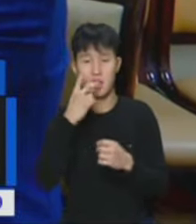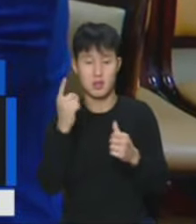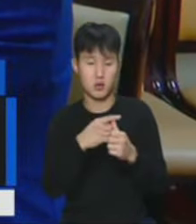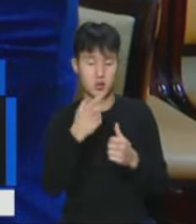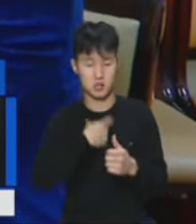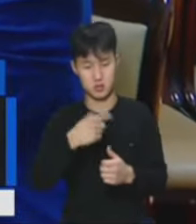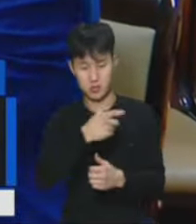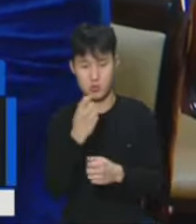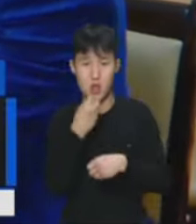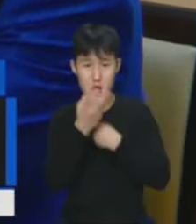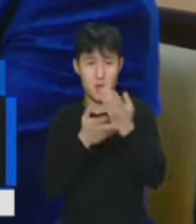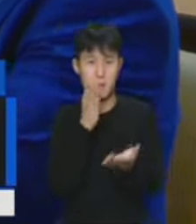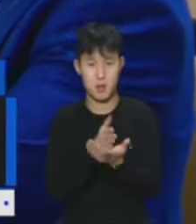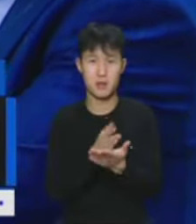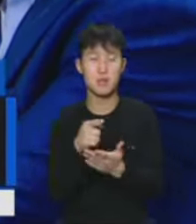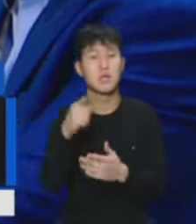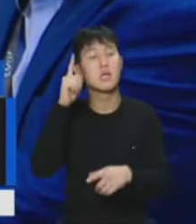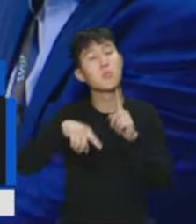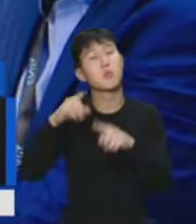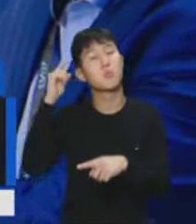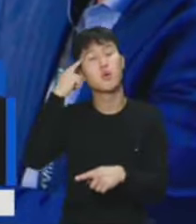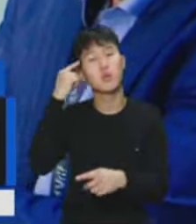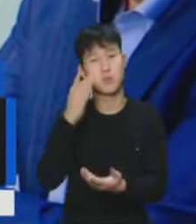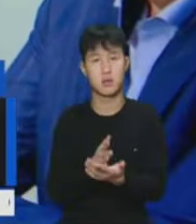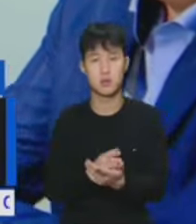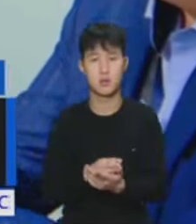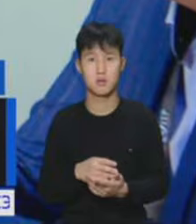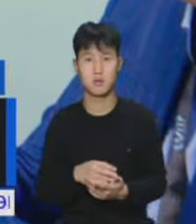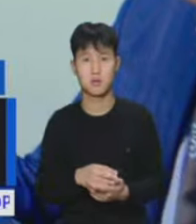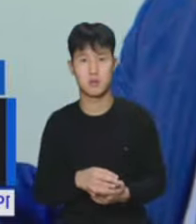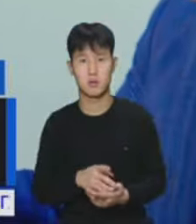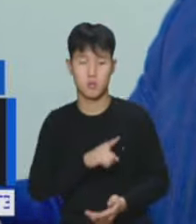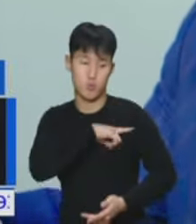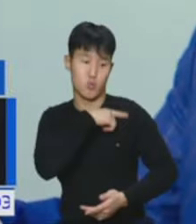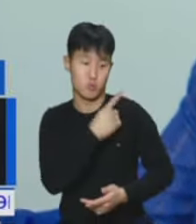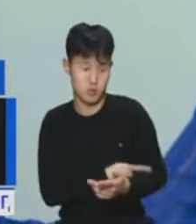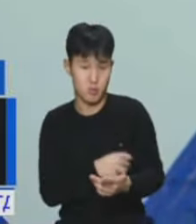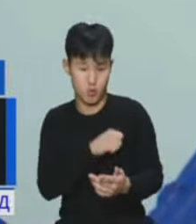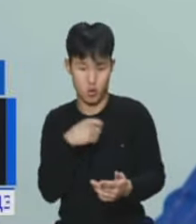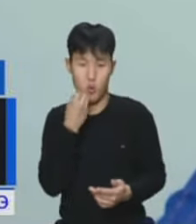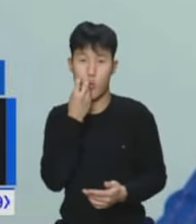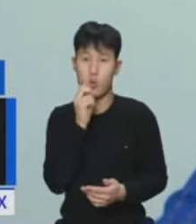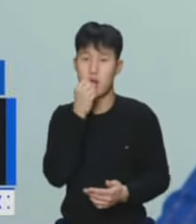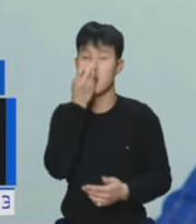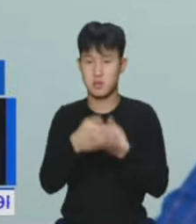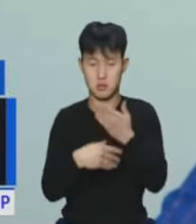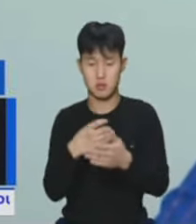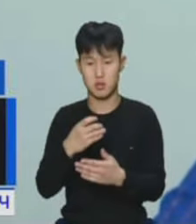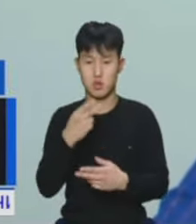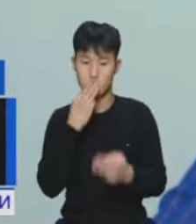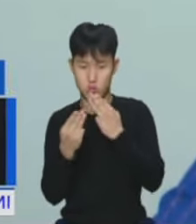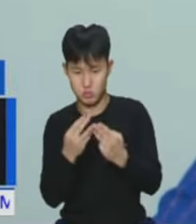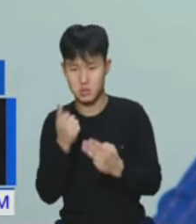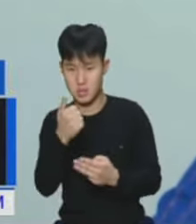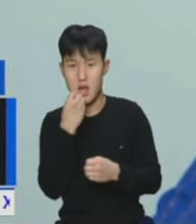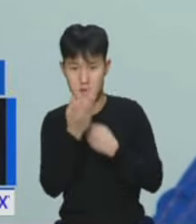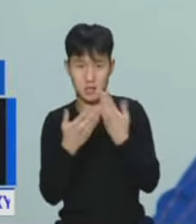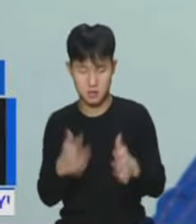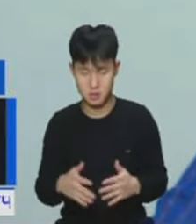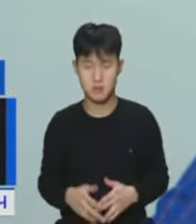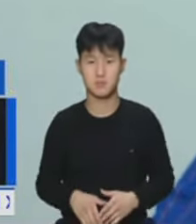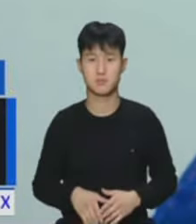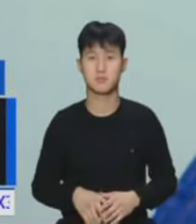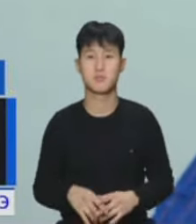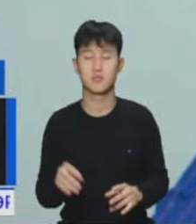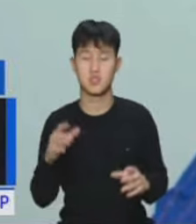тэр таарын хэр сонсгилч. Би бол яг тэн дээр хүчтэй байр суурьтай илэрхийлсэн. Бас шүүмжлэх юм аа сайн шүүмжилсэн. Тэгэхээр жижиг таван толгой